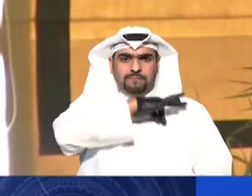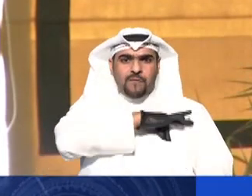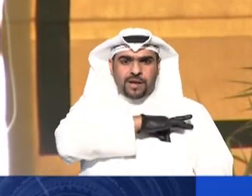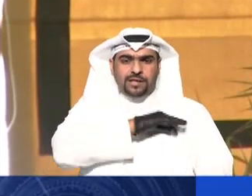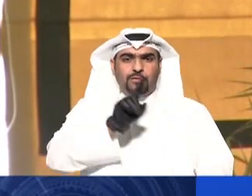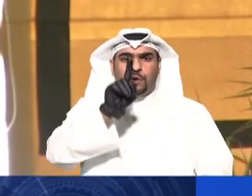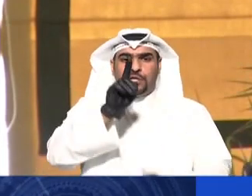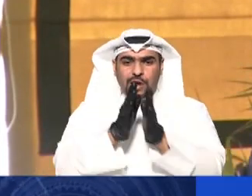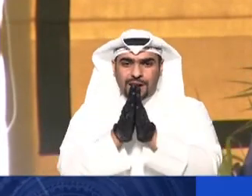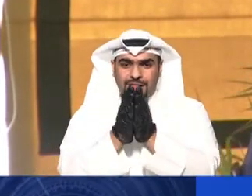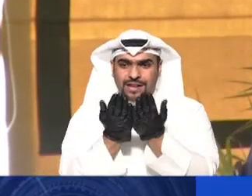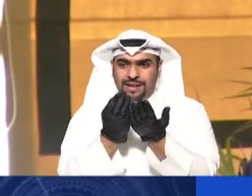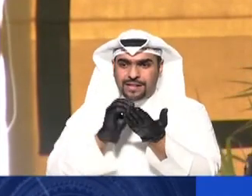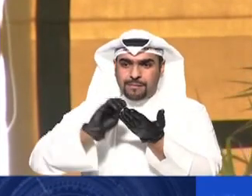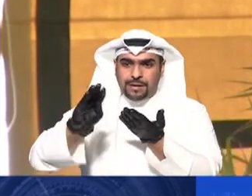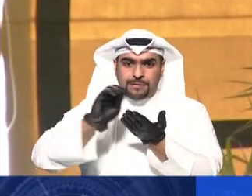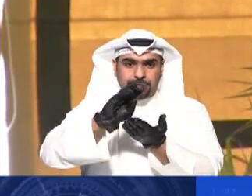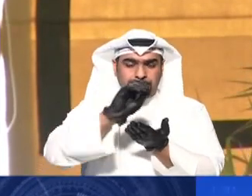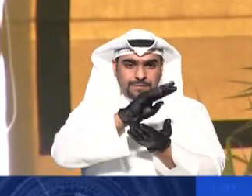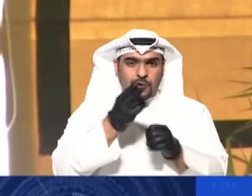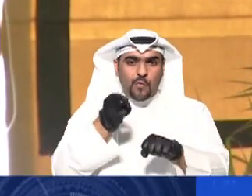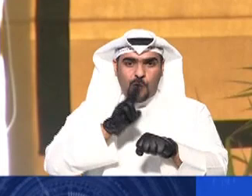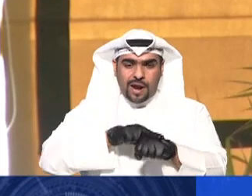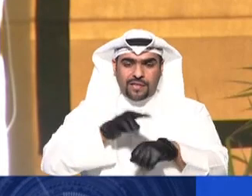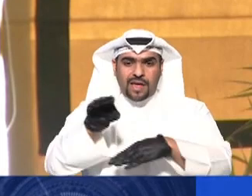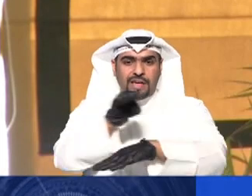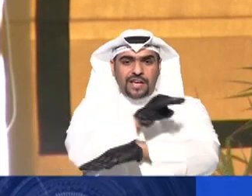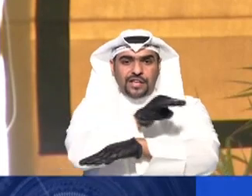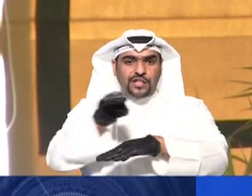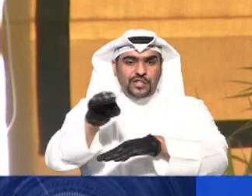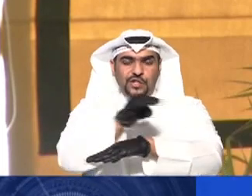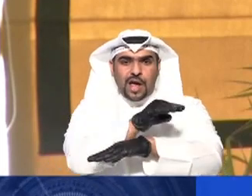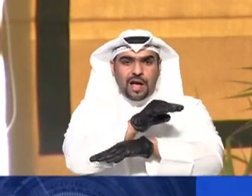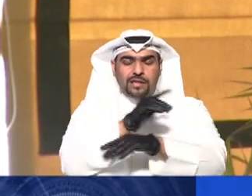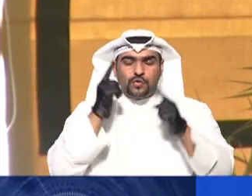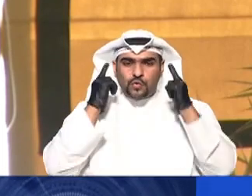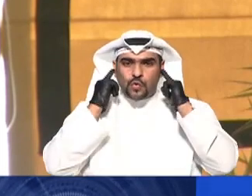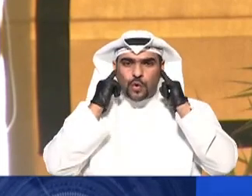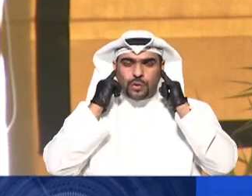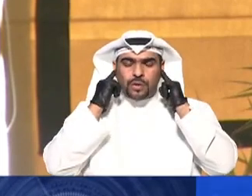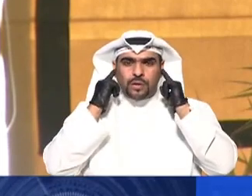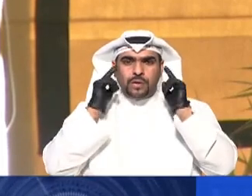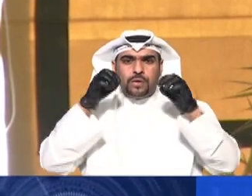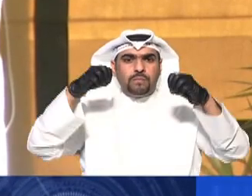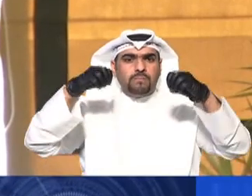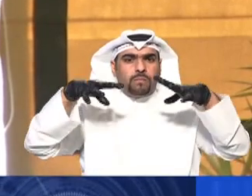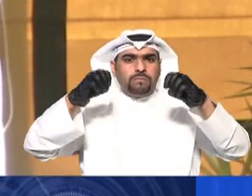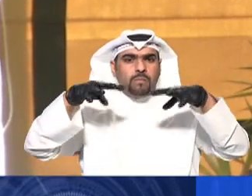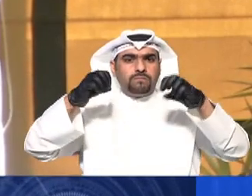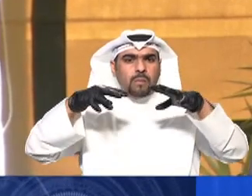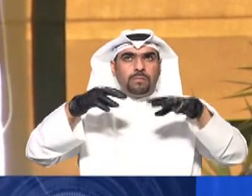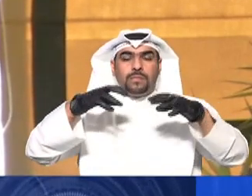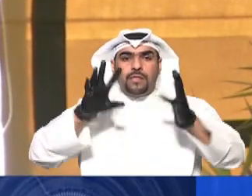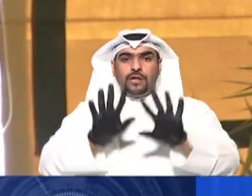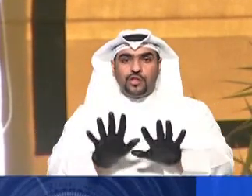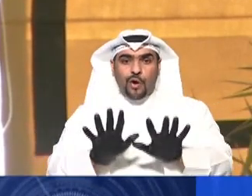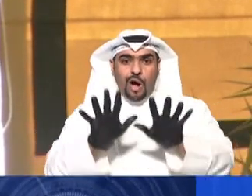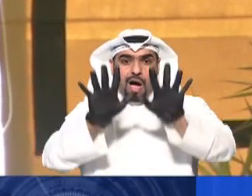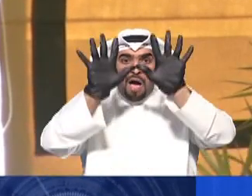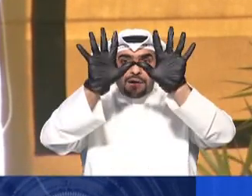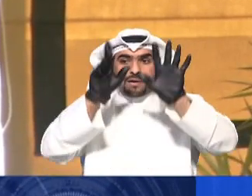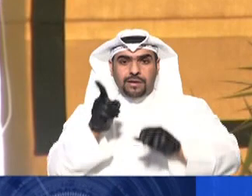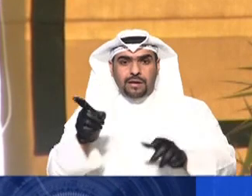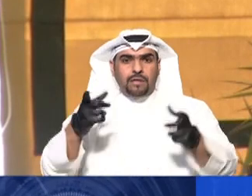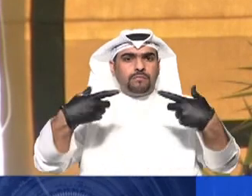الكتيبات وكاشفات الدخان أيضا وطفاية الحريق عن طريق الجمعيات التعاونية، وأيضا طبعا